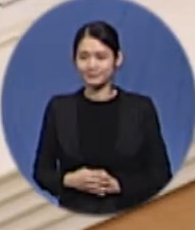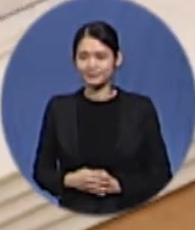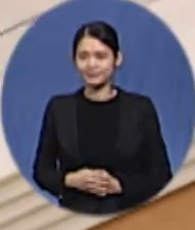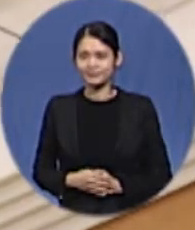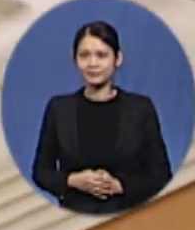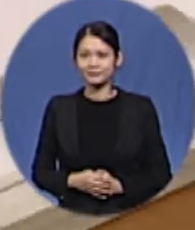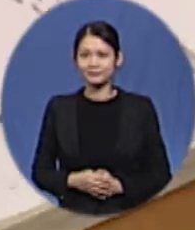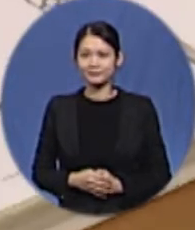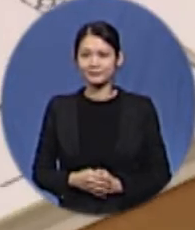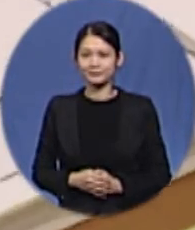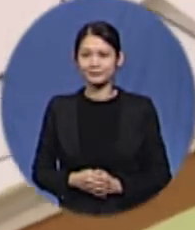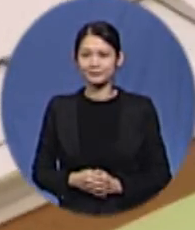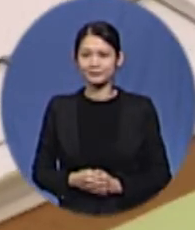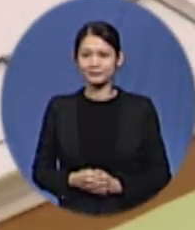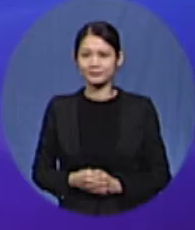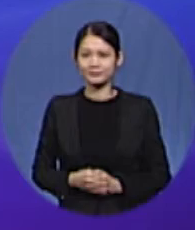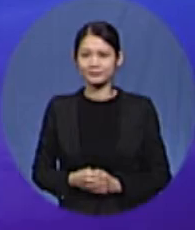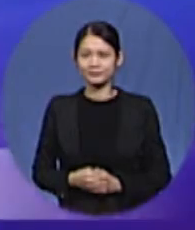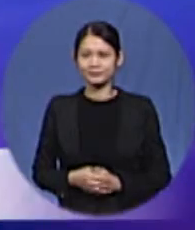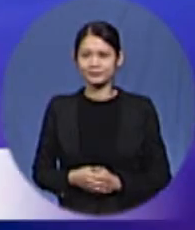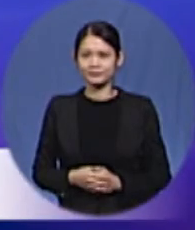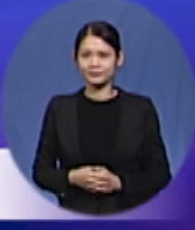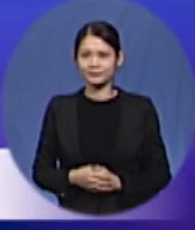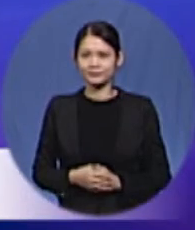뉴스 이솔림입니다.